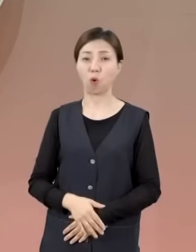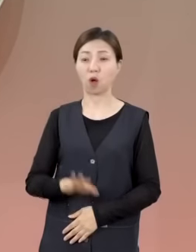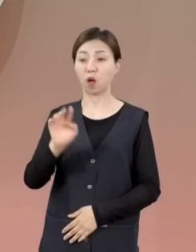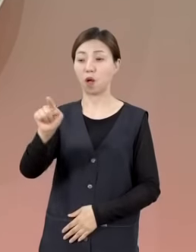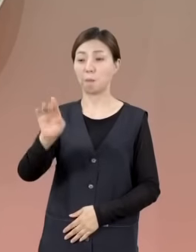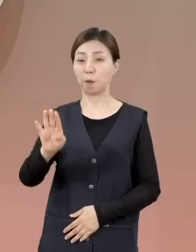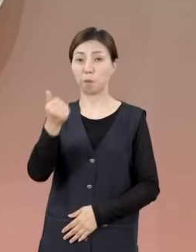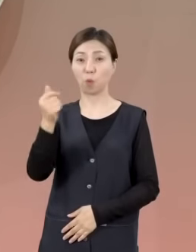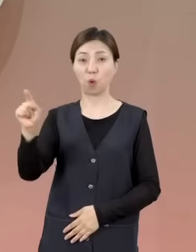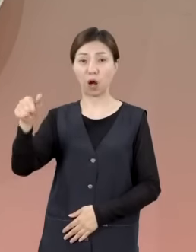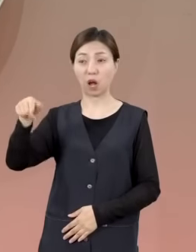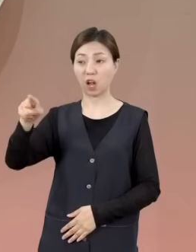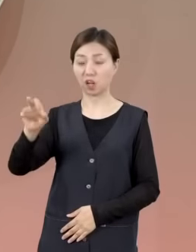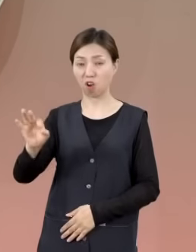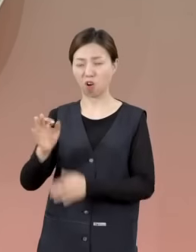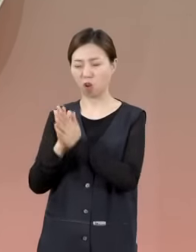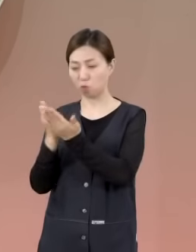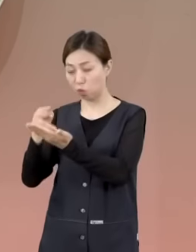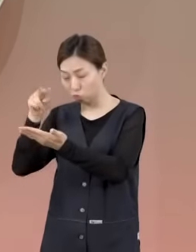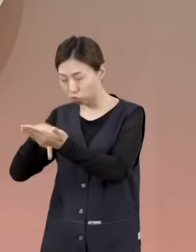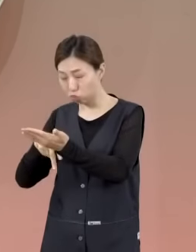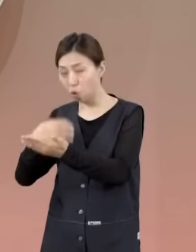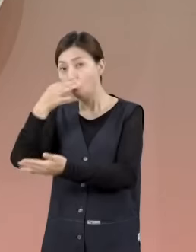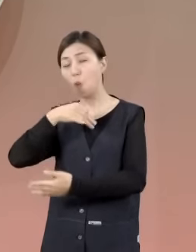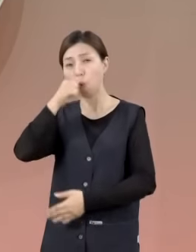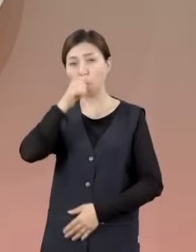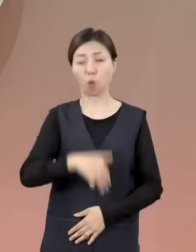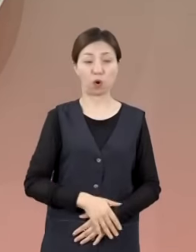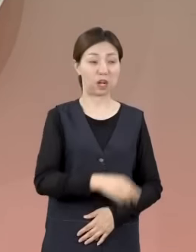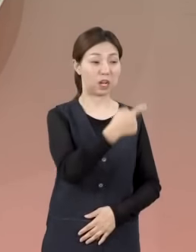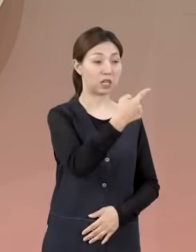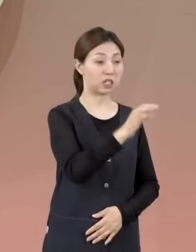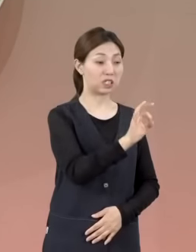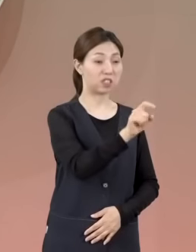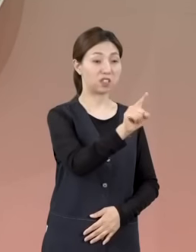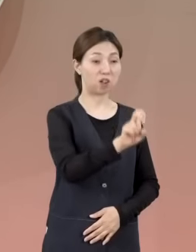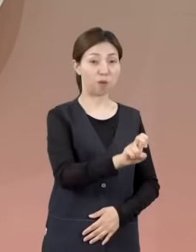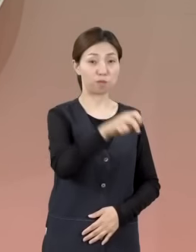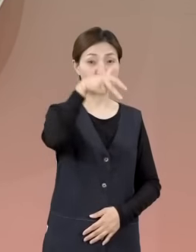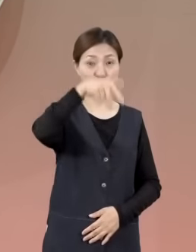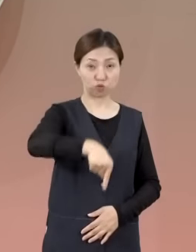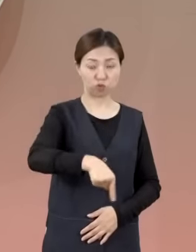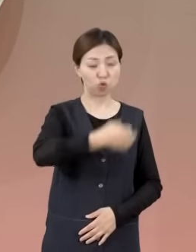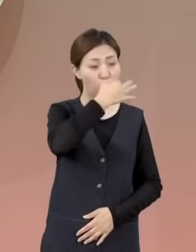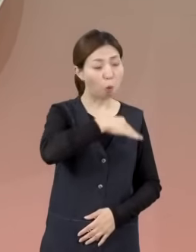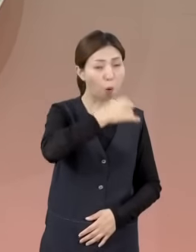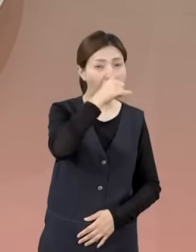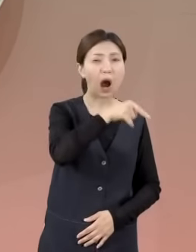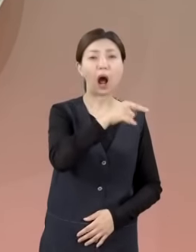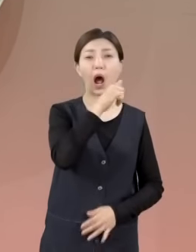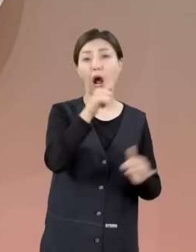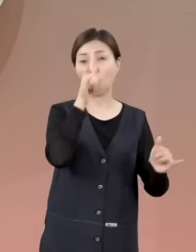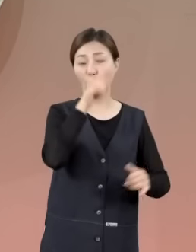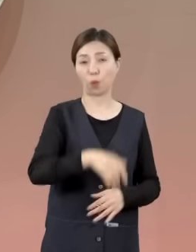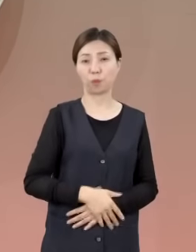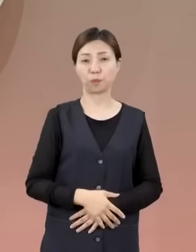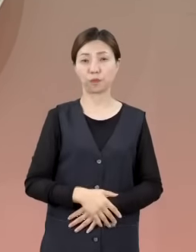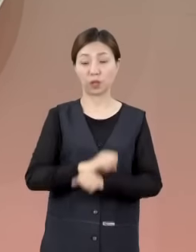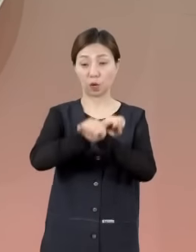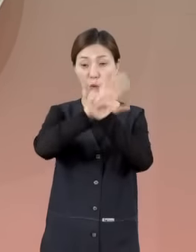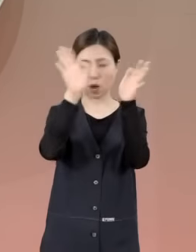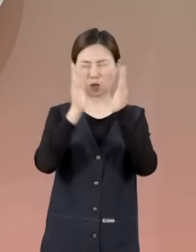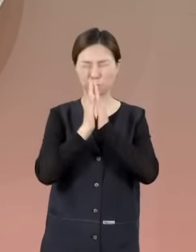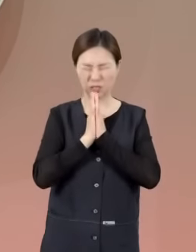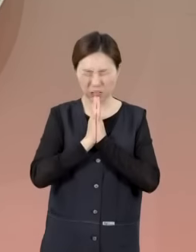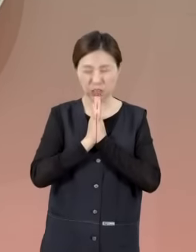금강경을 효과 보신 분도 있고 법화경을 효과 보신 분도 있고 능엄주 효과